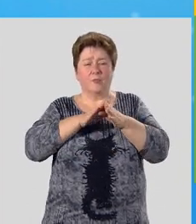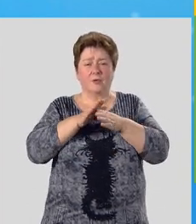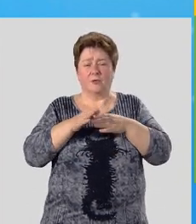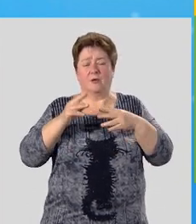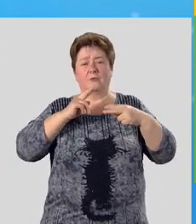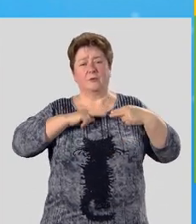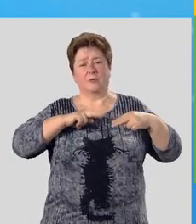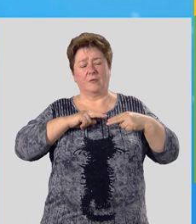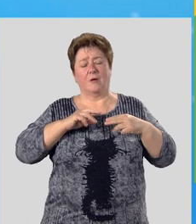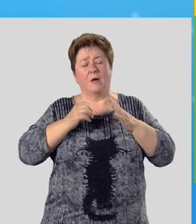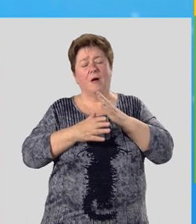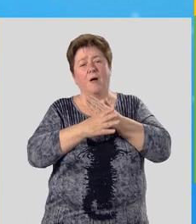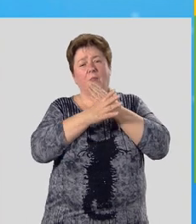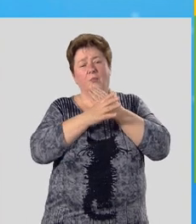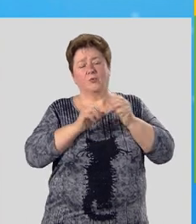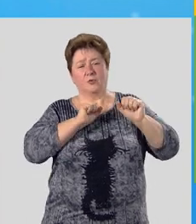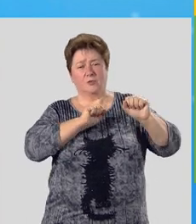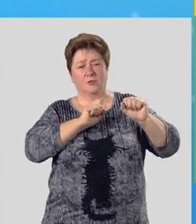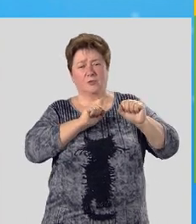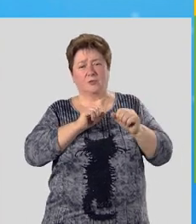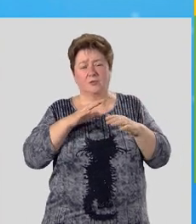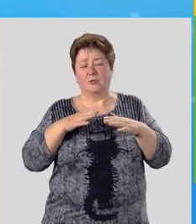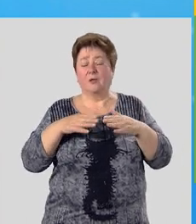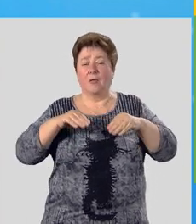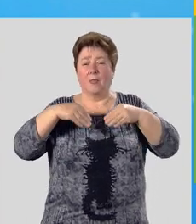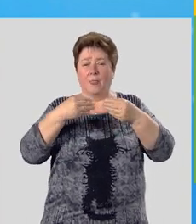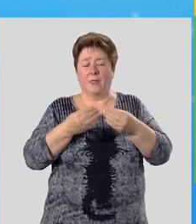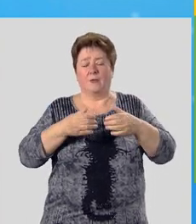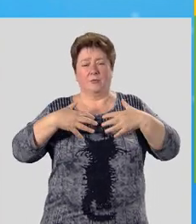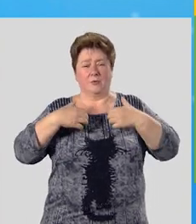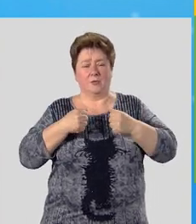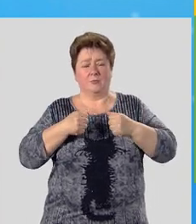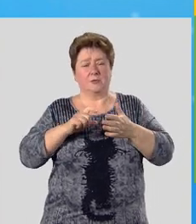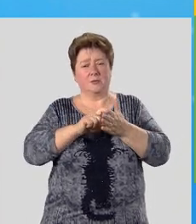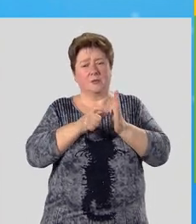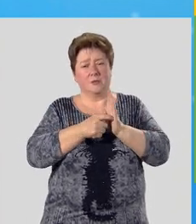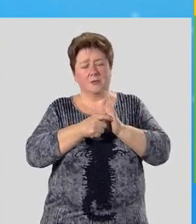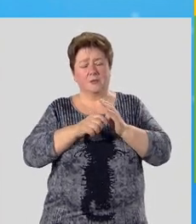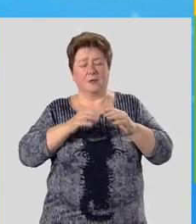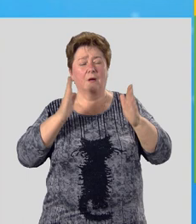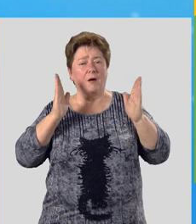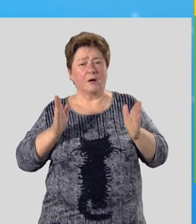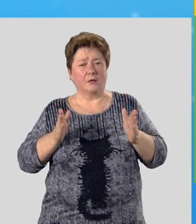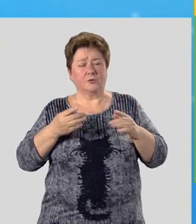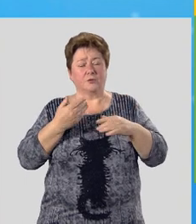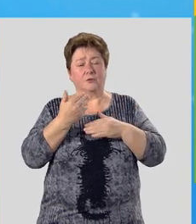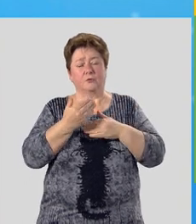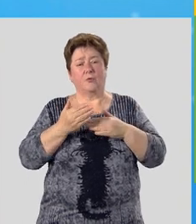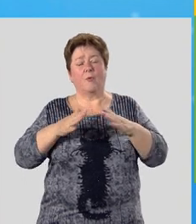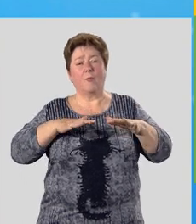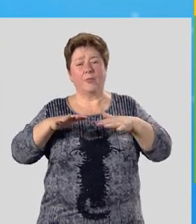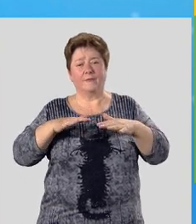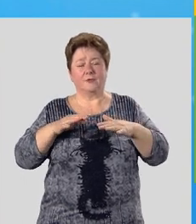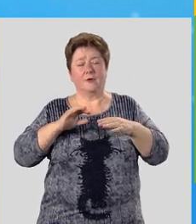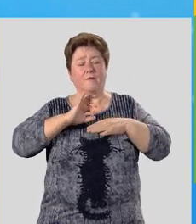выполняет функции опоры и защиты. Она придает прочность клетке, ограничивает ее подвижность.